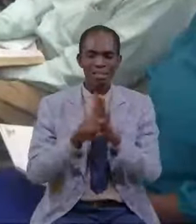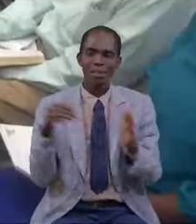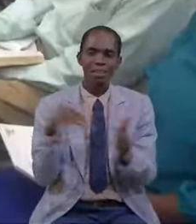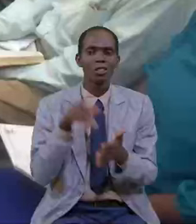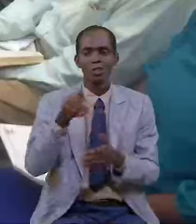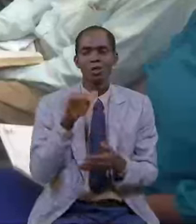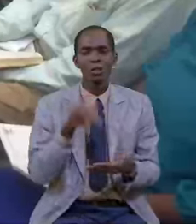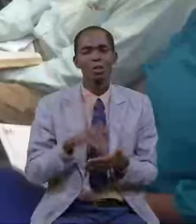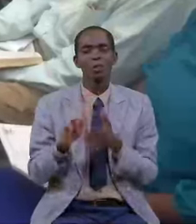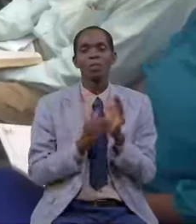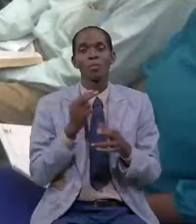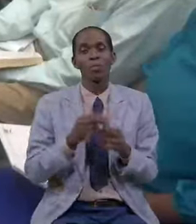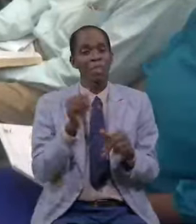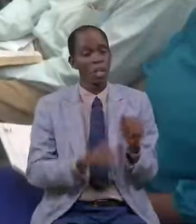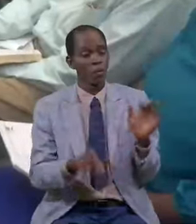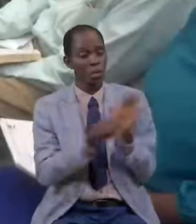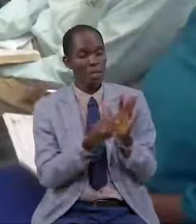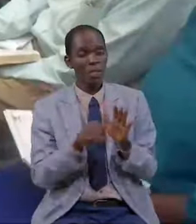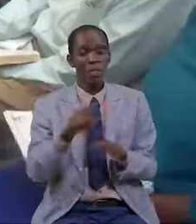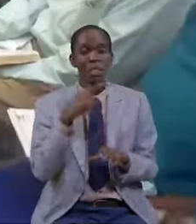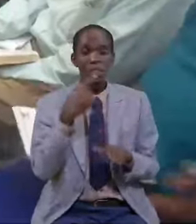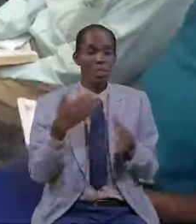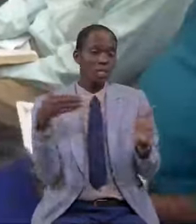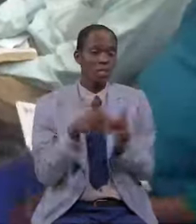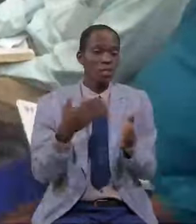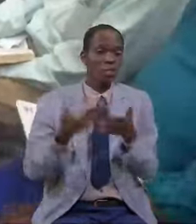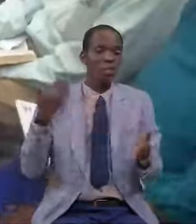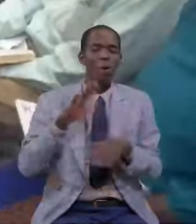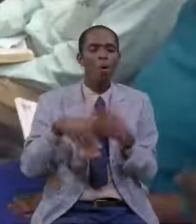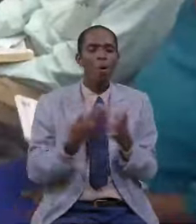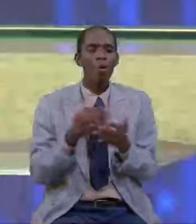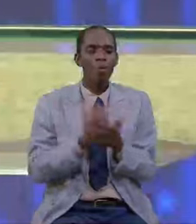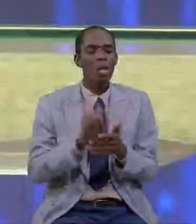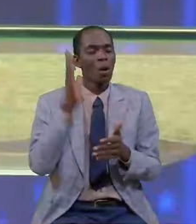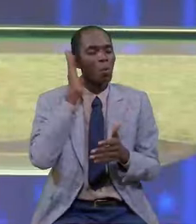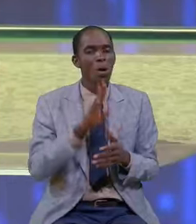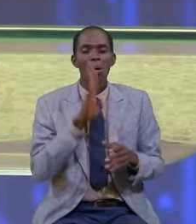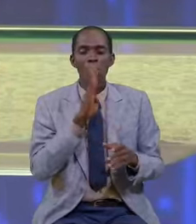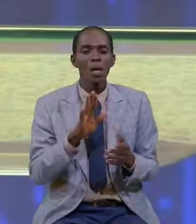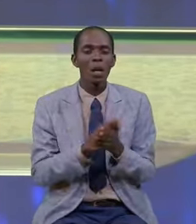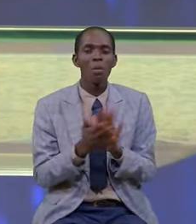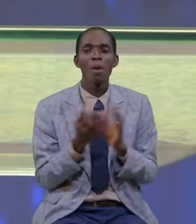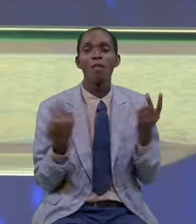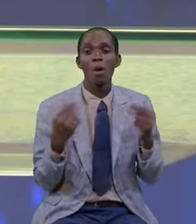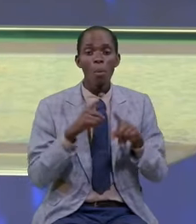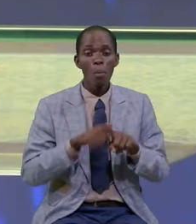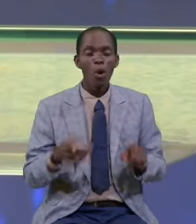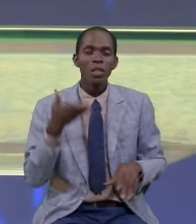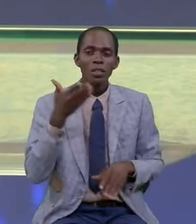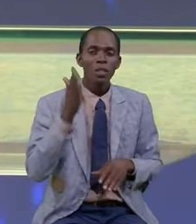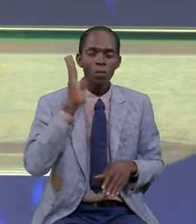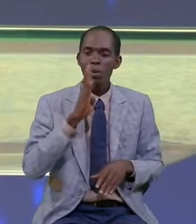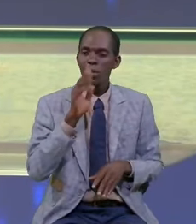négatif sur vous. Tout ce qui est négatif sur votre vie sera neutralisé. Mais il y aura